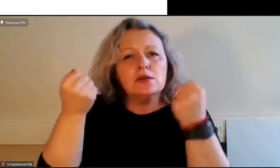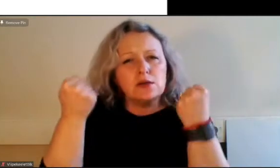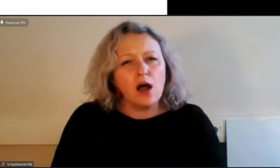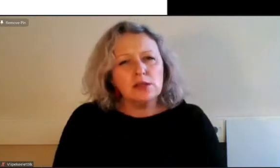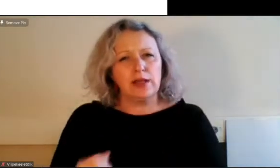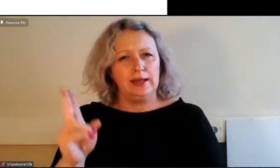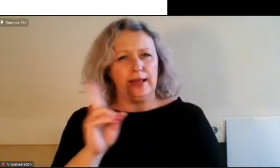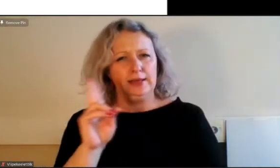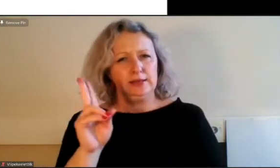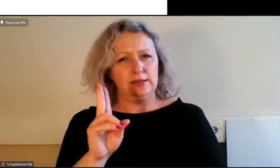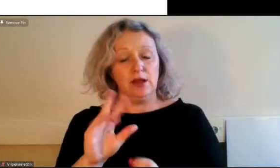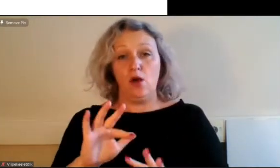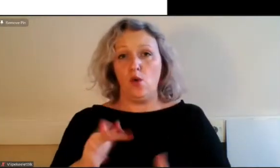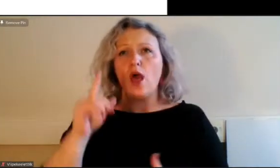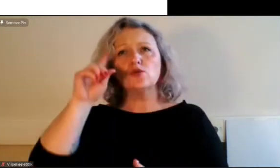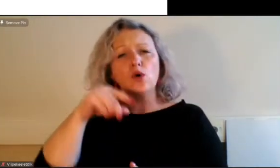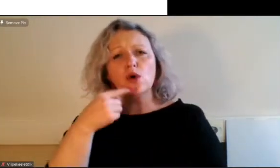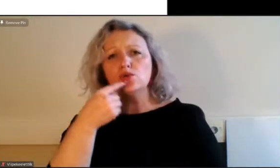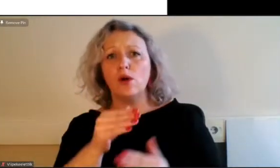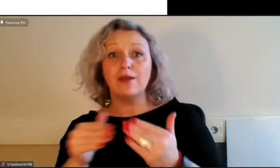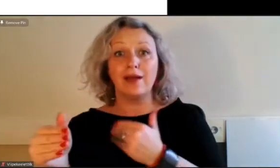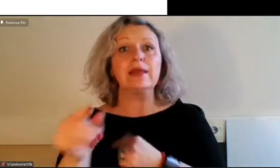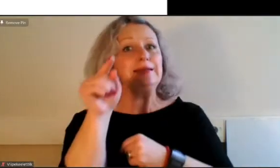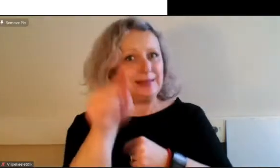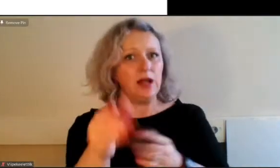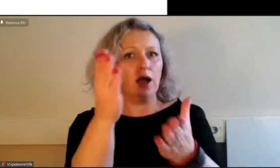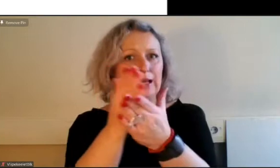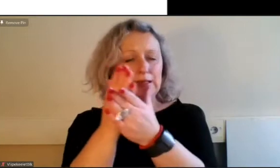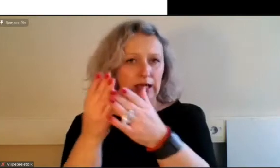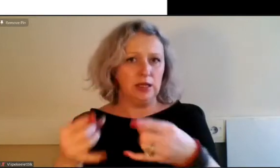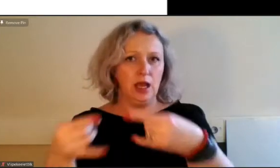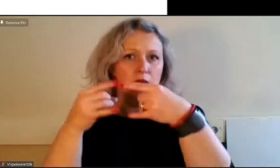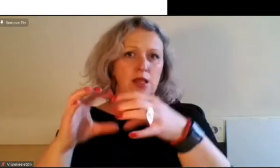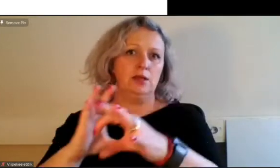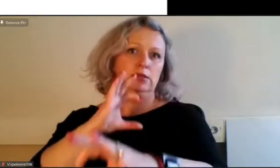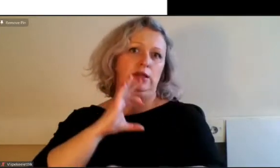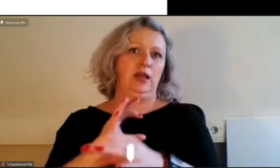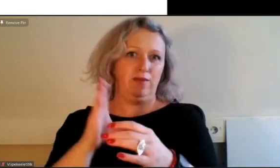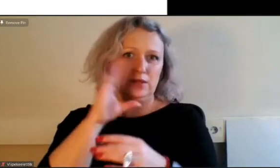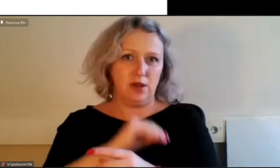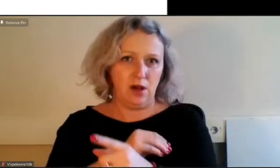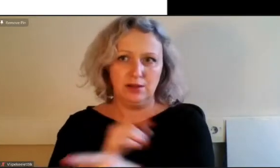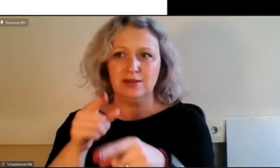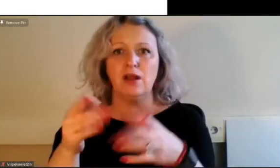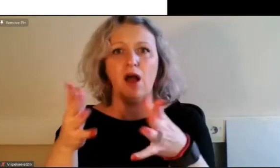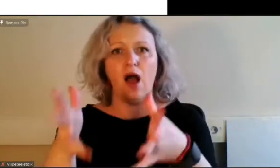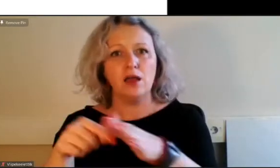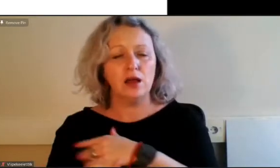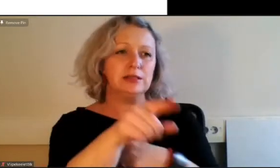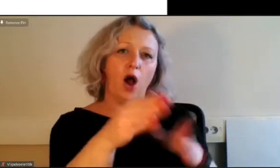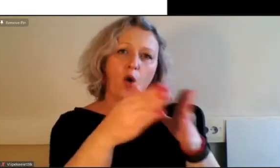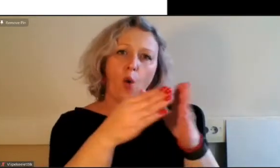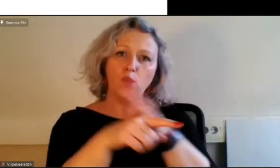Õnneks suurem osa koroonahaigeid põevad kodus, aga halb asi on see, et me ei tea, kes on need, kes põevad